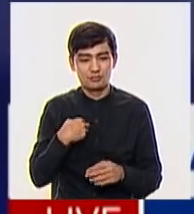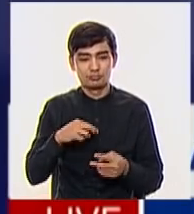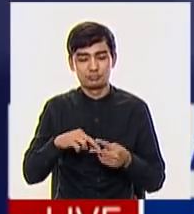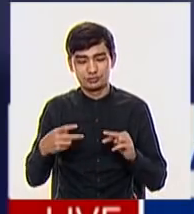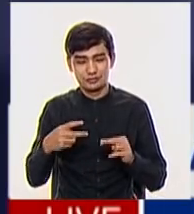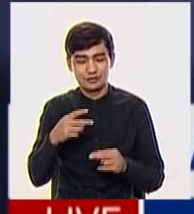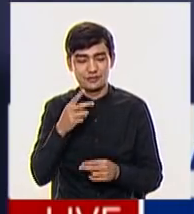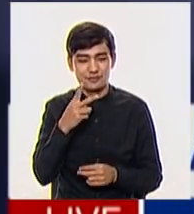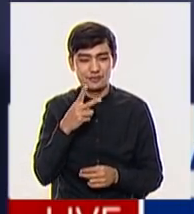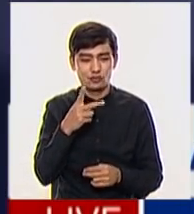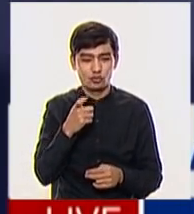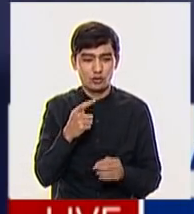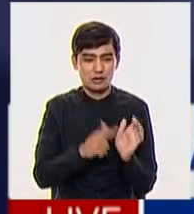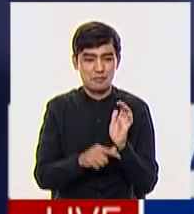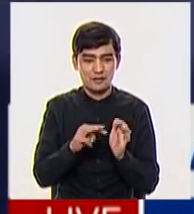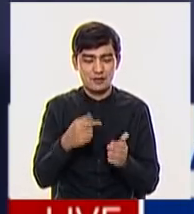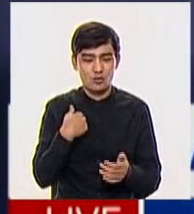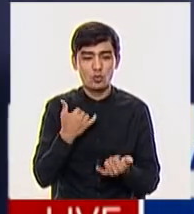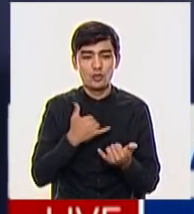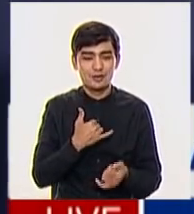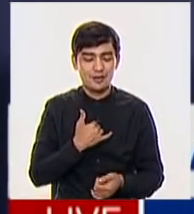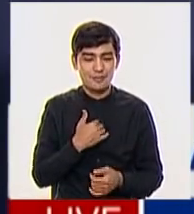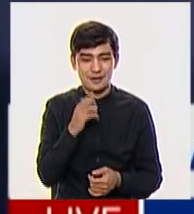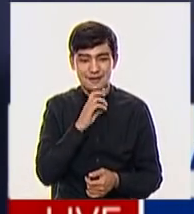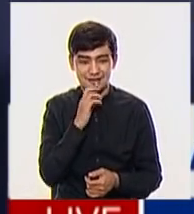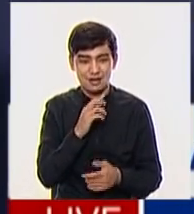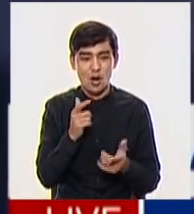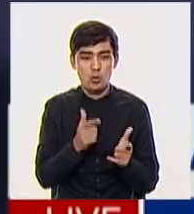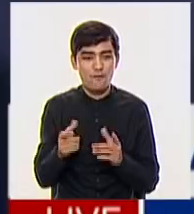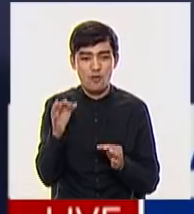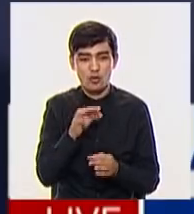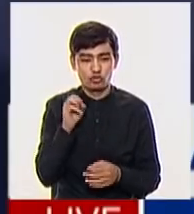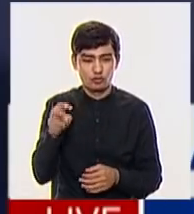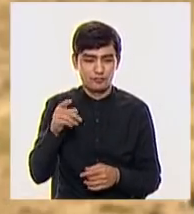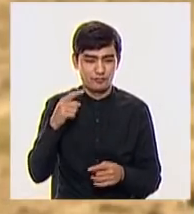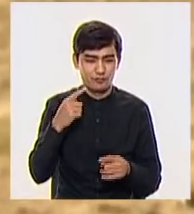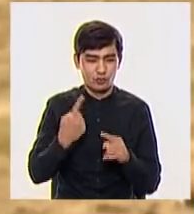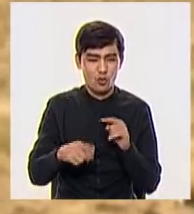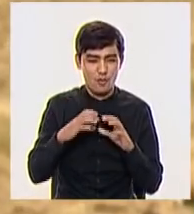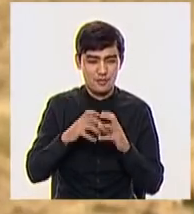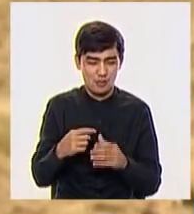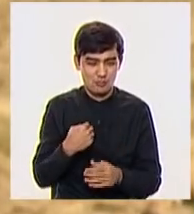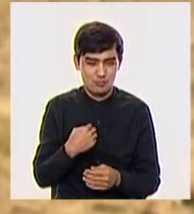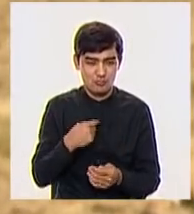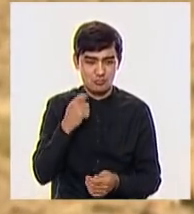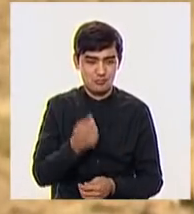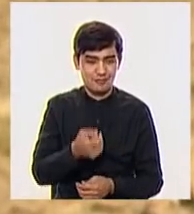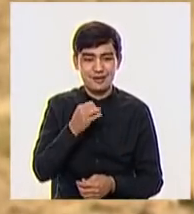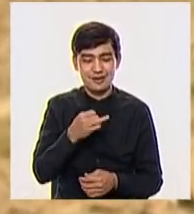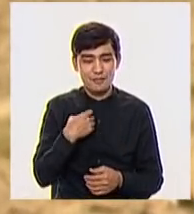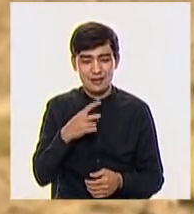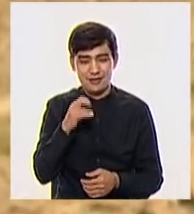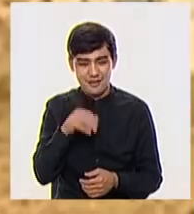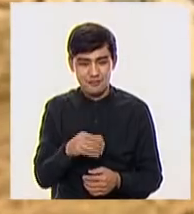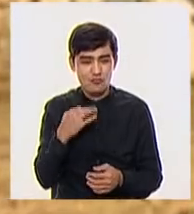бөлсек 170 теңге шығады. Яғни біздегі дайын бензин әлемдік нарықтағы шикі мұнайдан арзан. Халық арасында мұнайдың үстінде отырсақ та неге